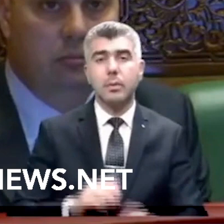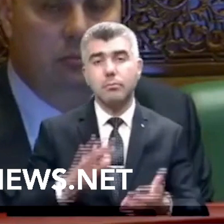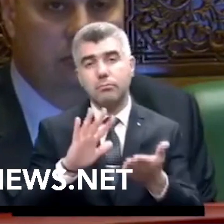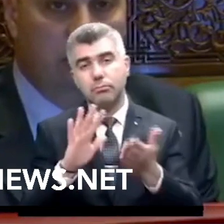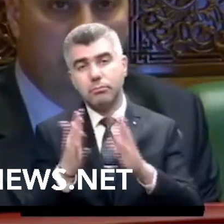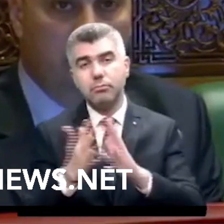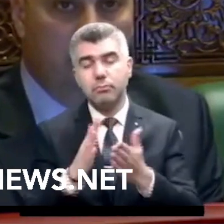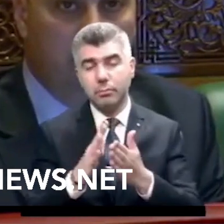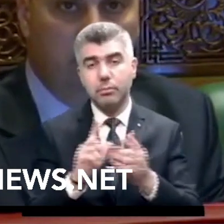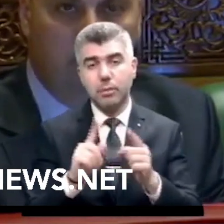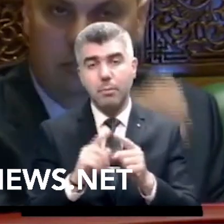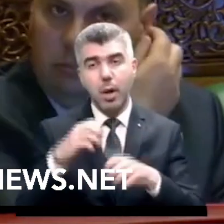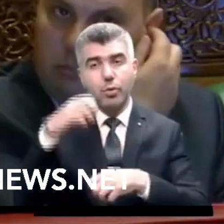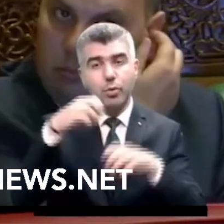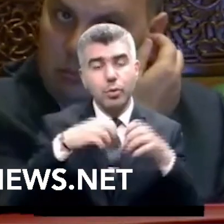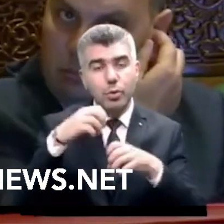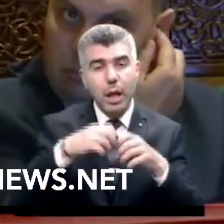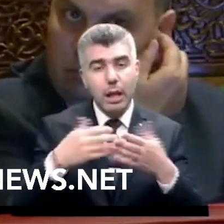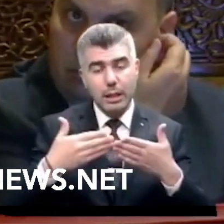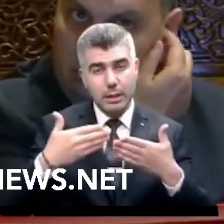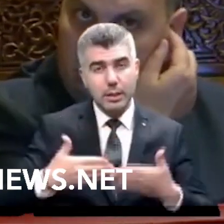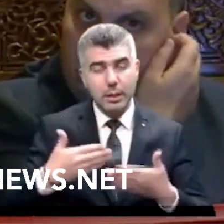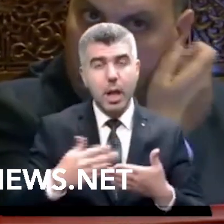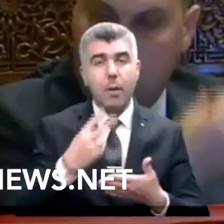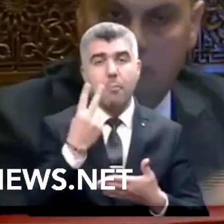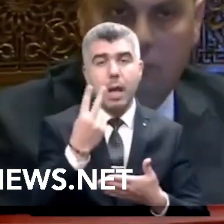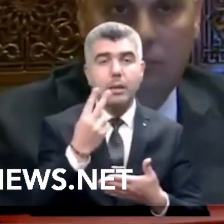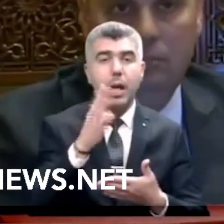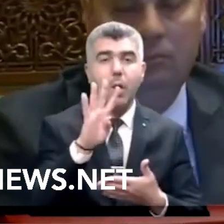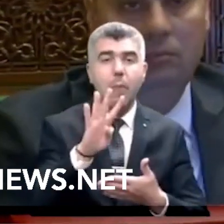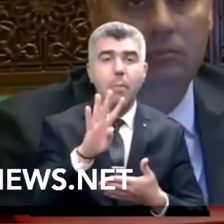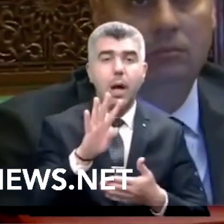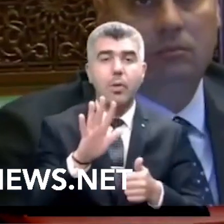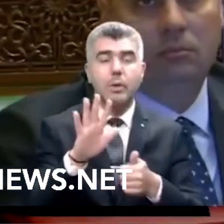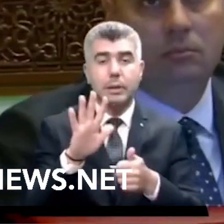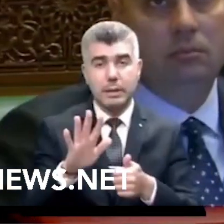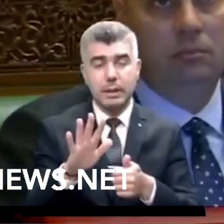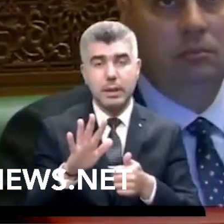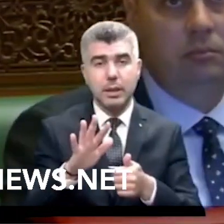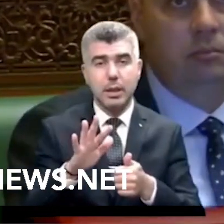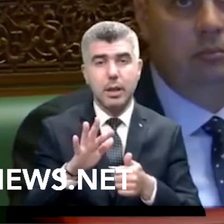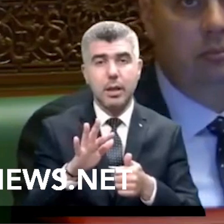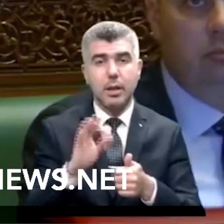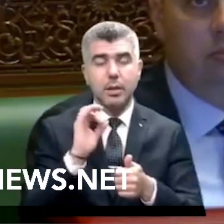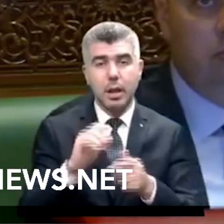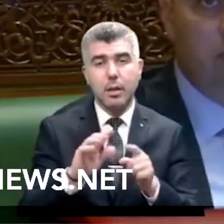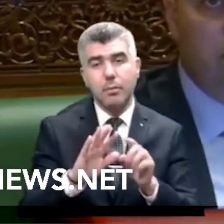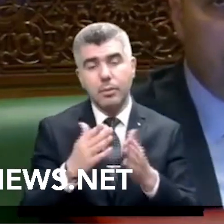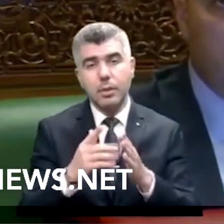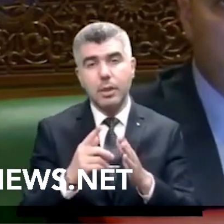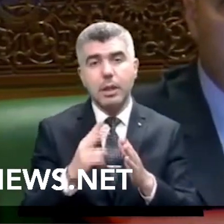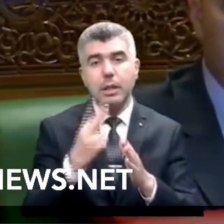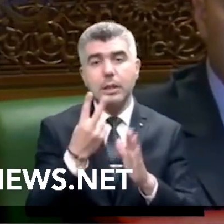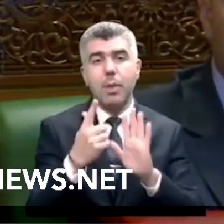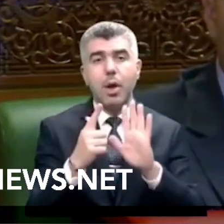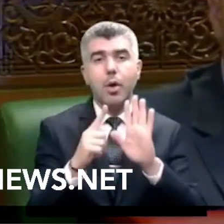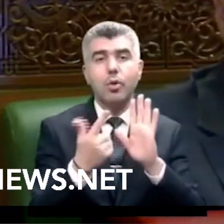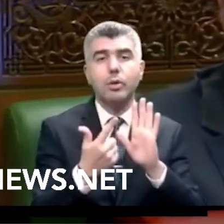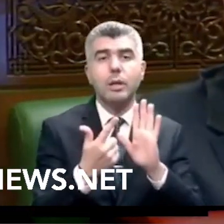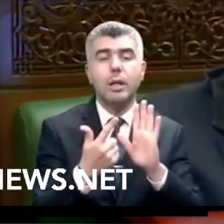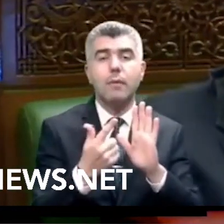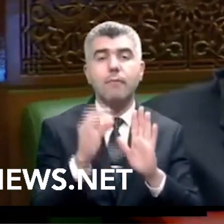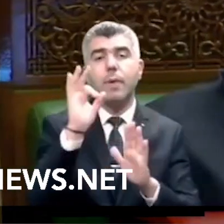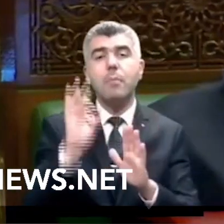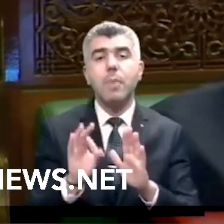يعني المعدل ديال التساقطات لحد الان 224 مليم اي باقي بواحد النقص ديال 27% بالنسبه لواحد السنه